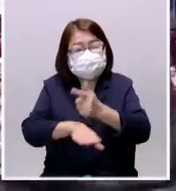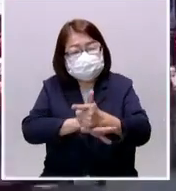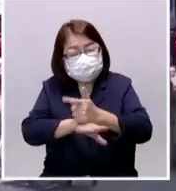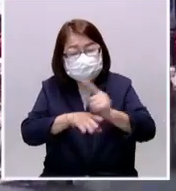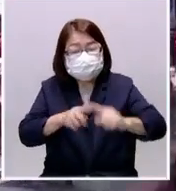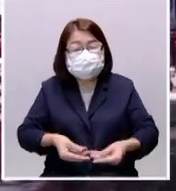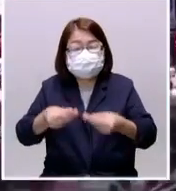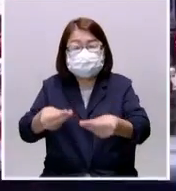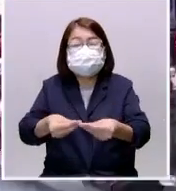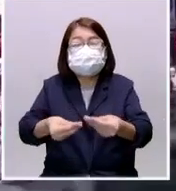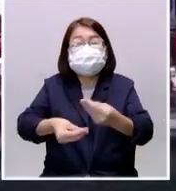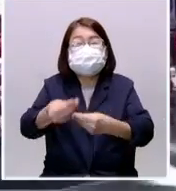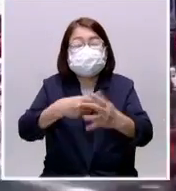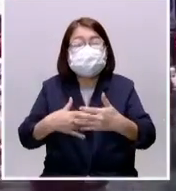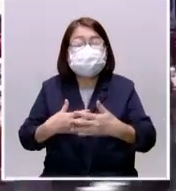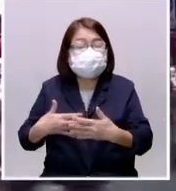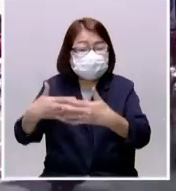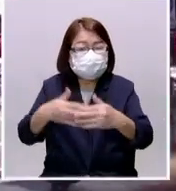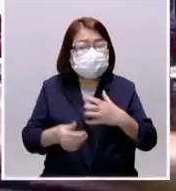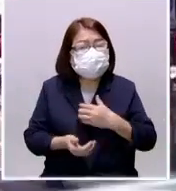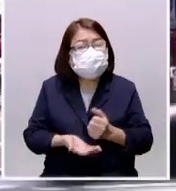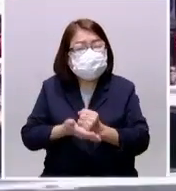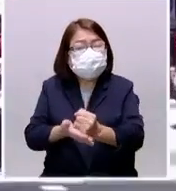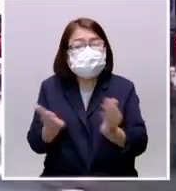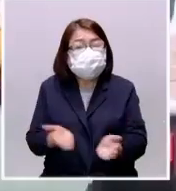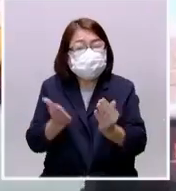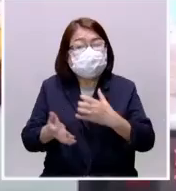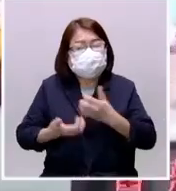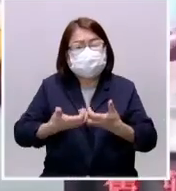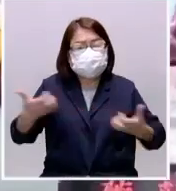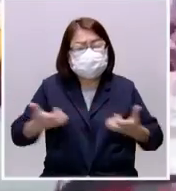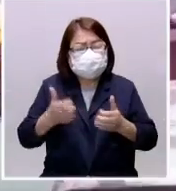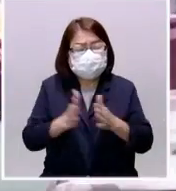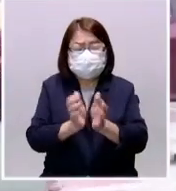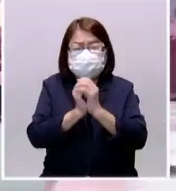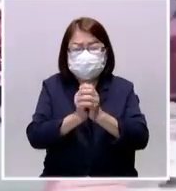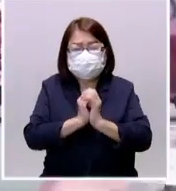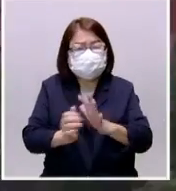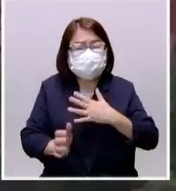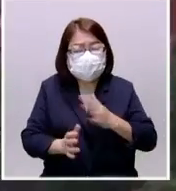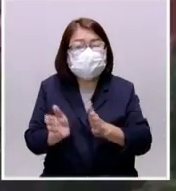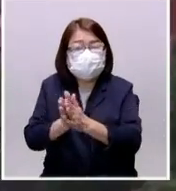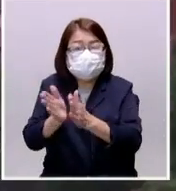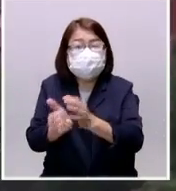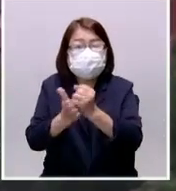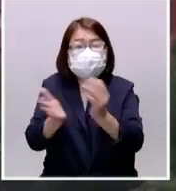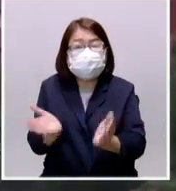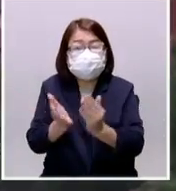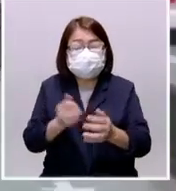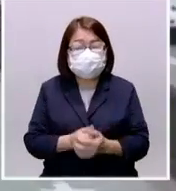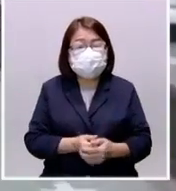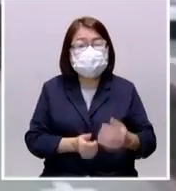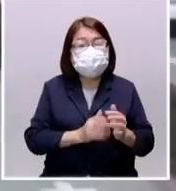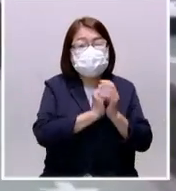และยังสนับสนุนกิจกรรมของกลุ่มแบ่งแยกดินแดนที่ต้องการเอกราชของไต้หวันเซี่ยกล่าวหารัฐบาลสหรัฐสนับส